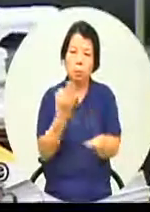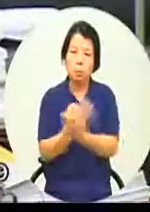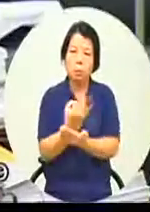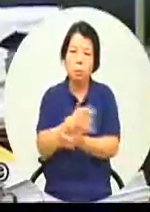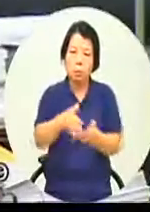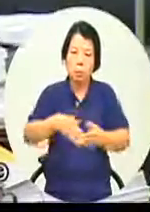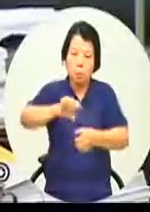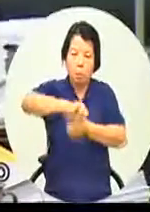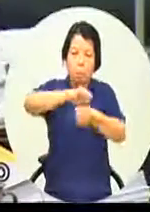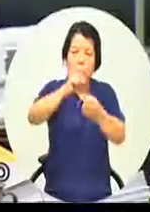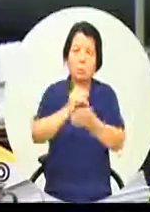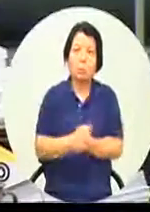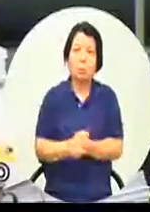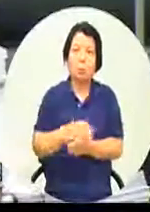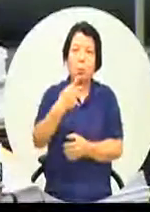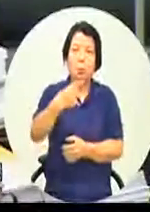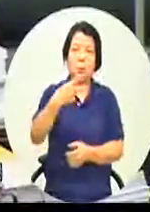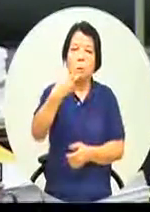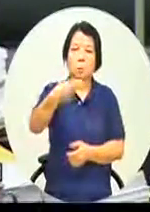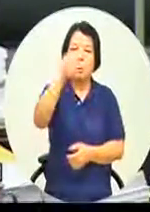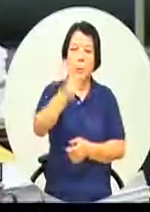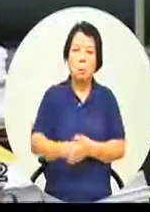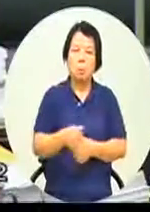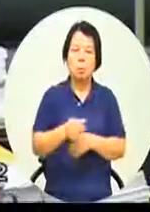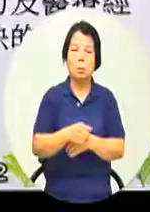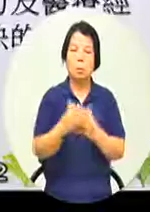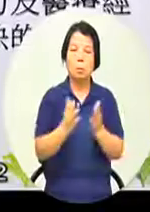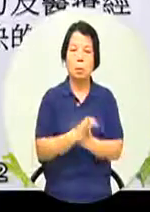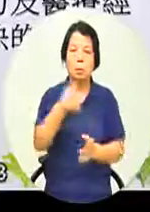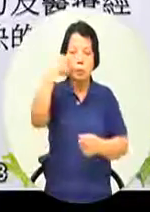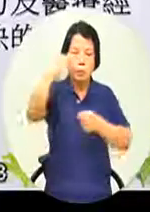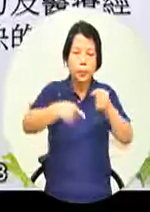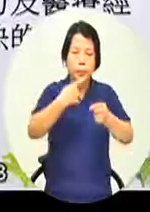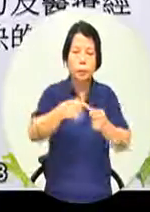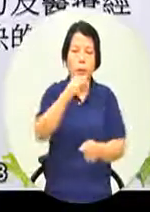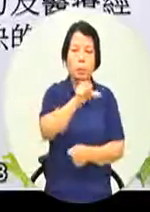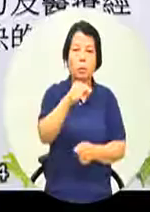增加了2亿元，所以明年大概有5.8亿是在